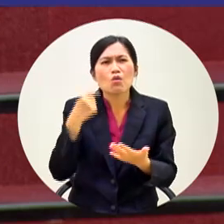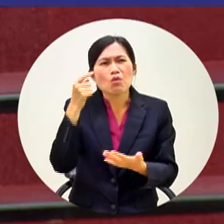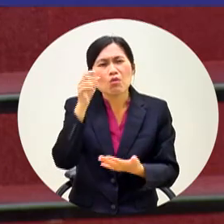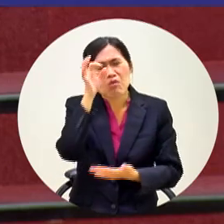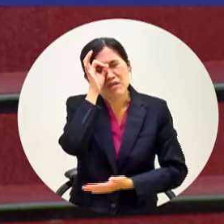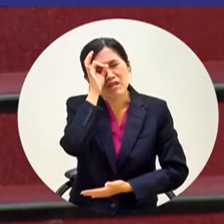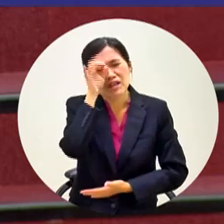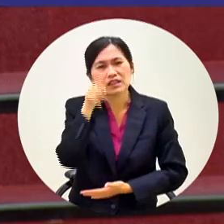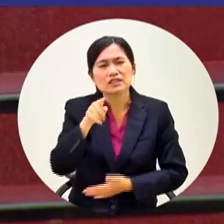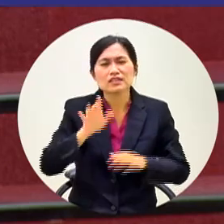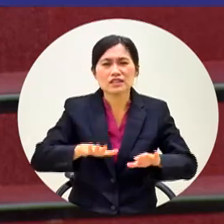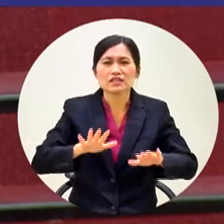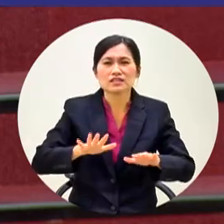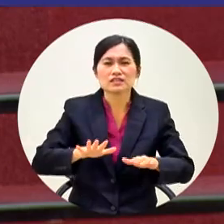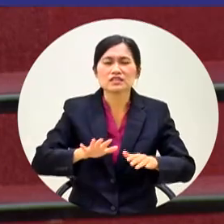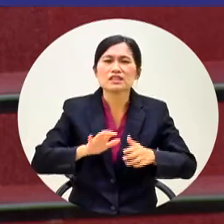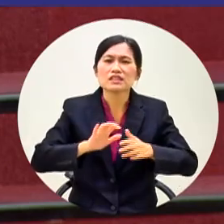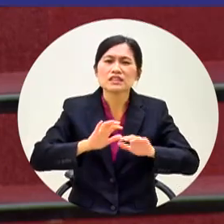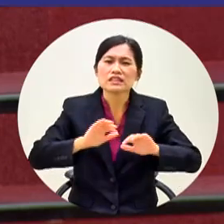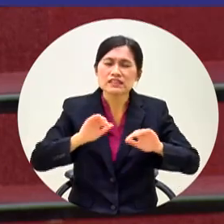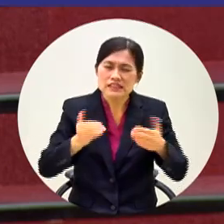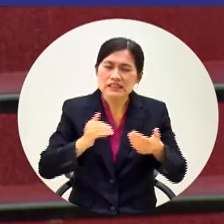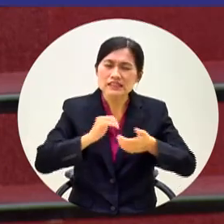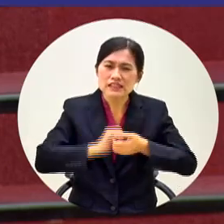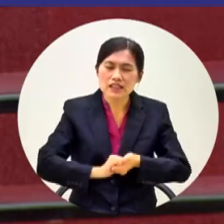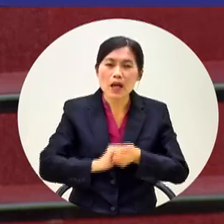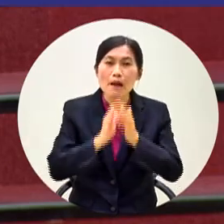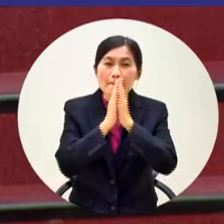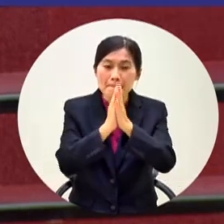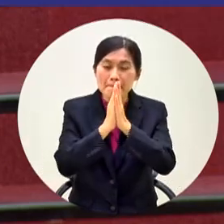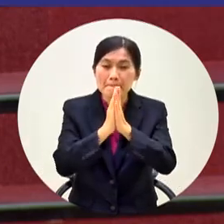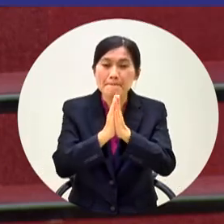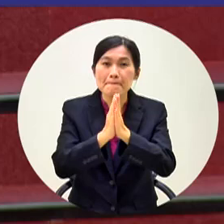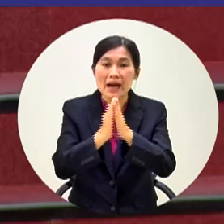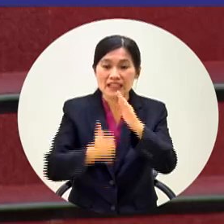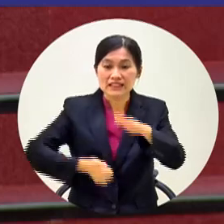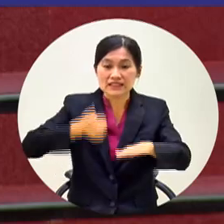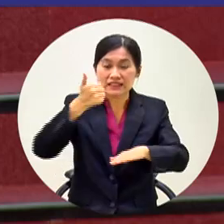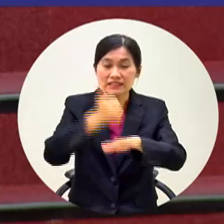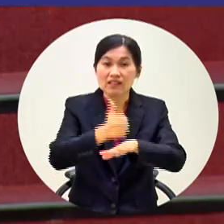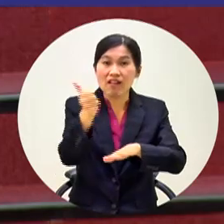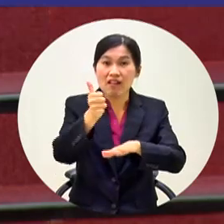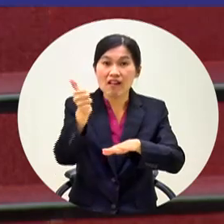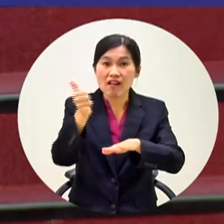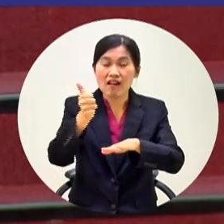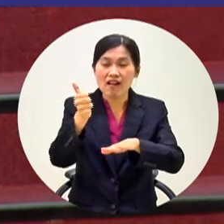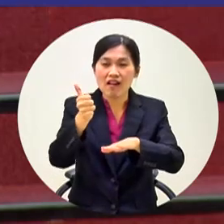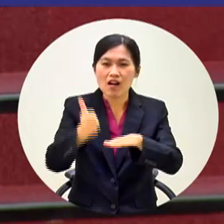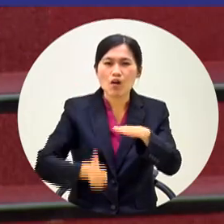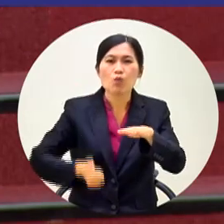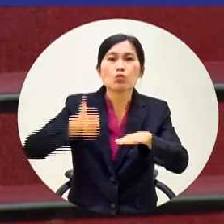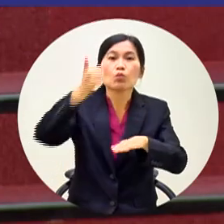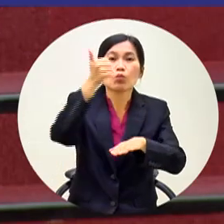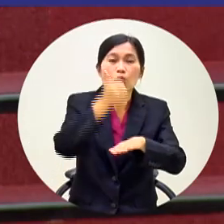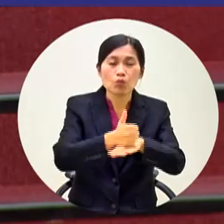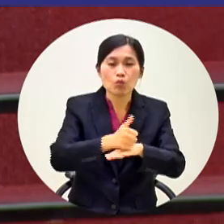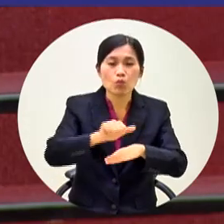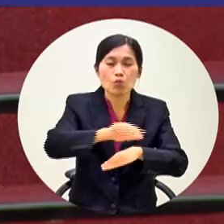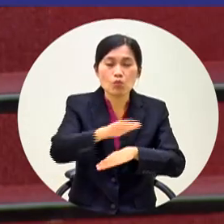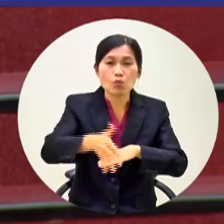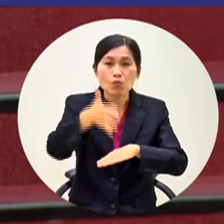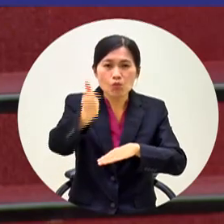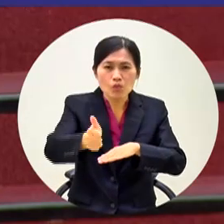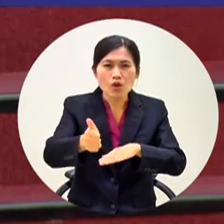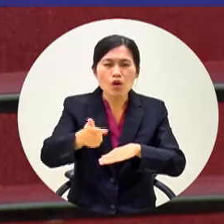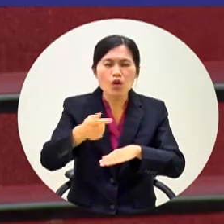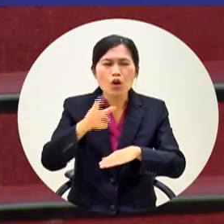大概是抵定了啦，那拜登上了之后，我们是不是有机会能够跟美国重启谈判？